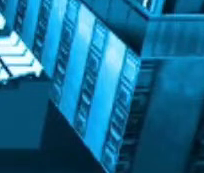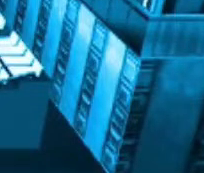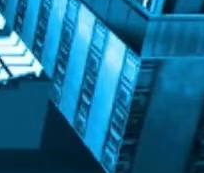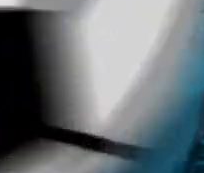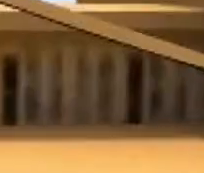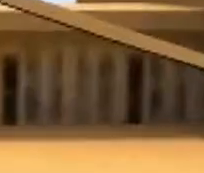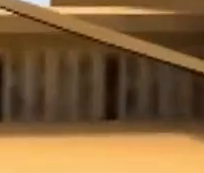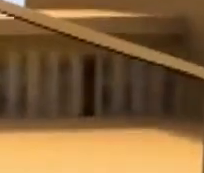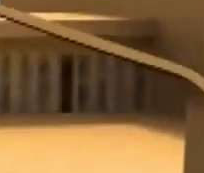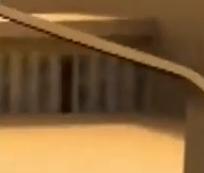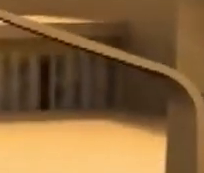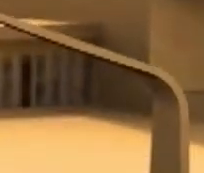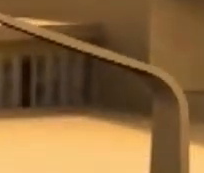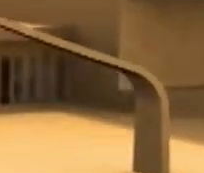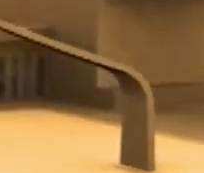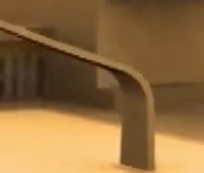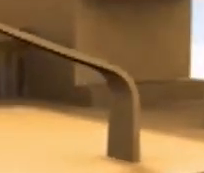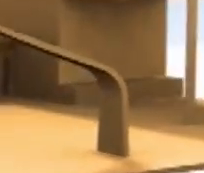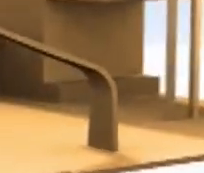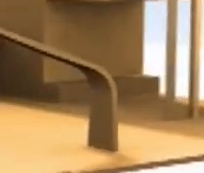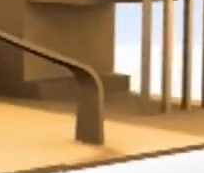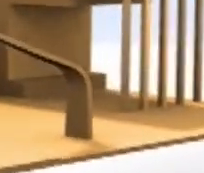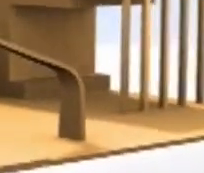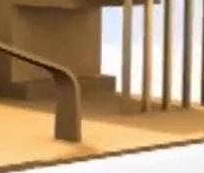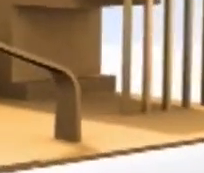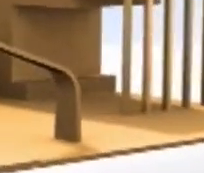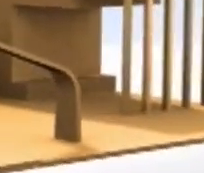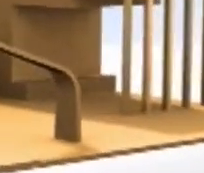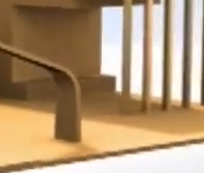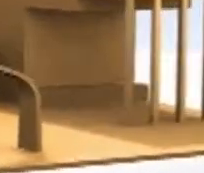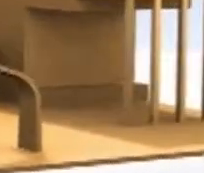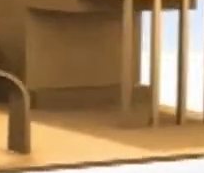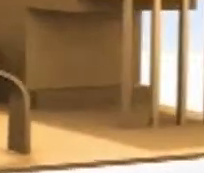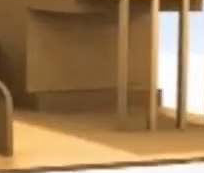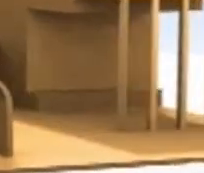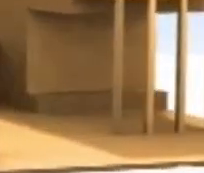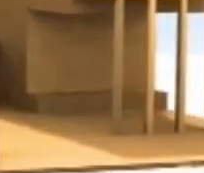ambapo sasa rege imepigwa breki na wabunge ambao wanataka wao pia ubabe wao wa